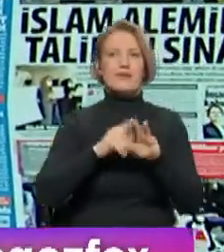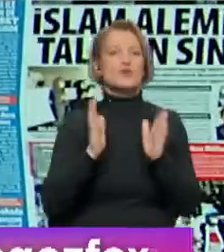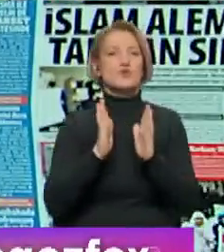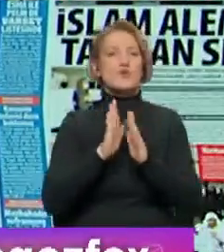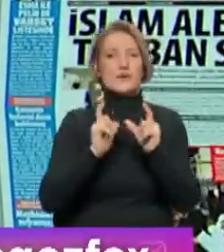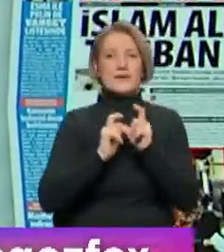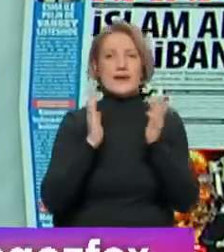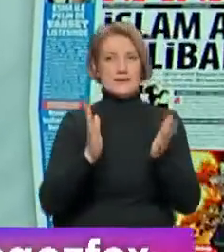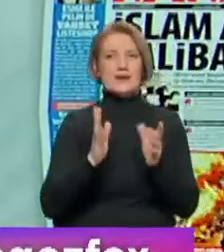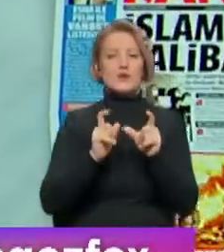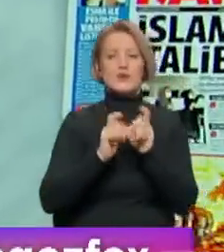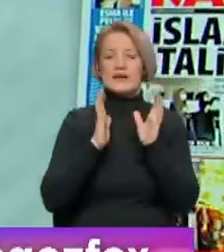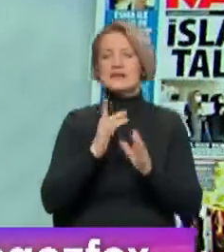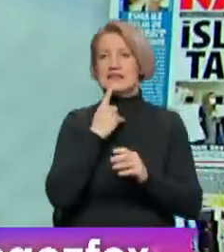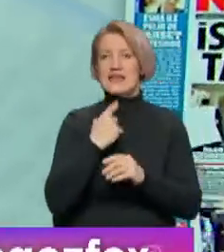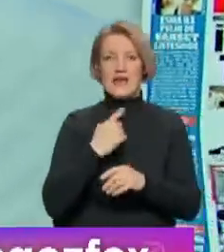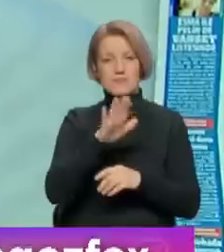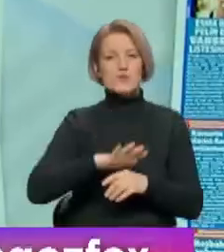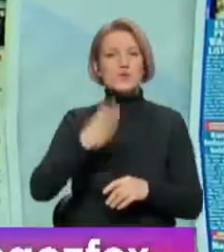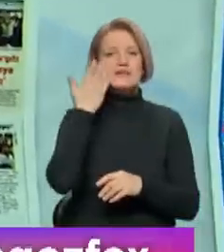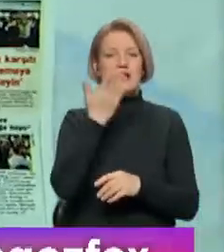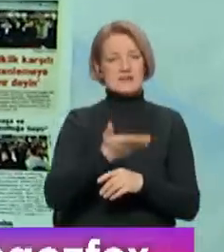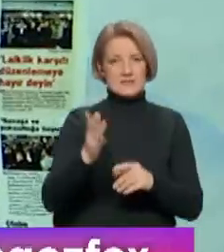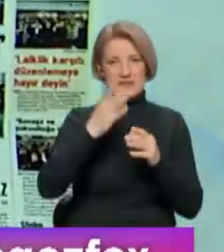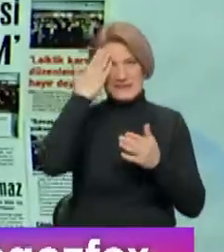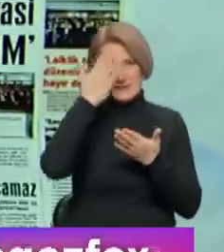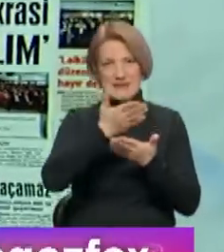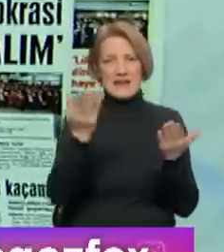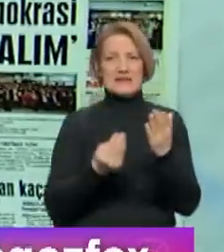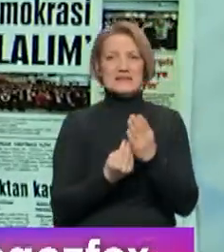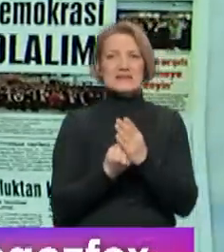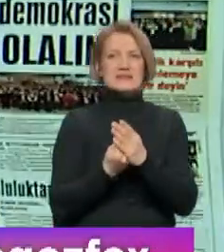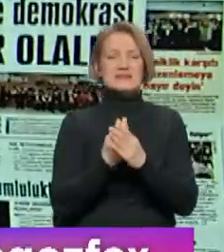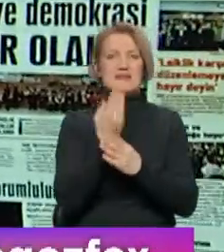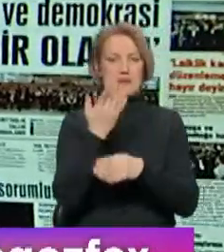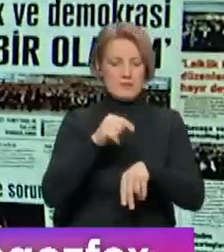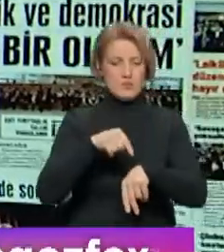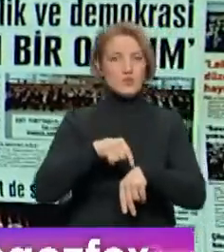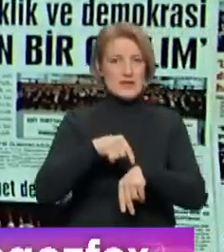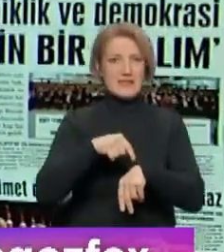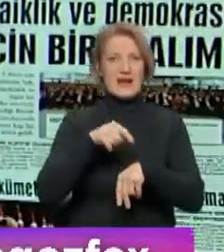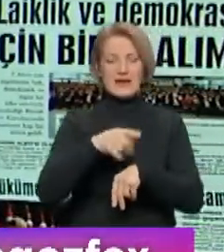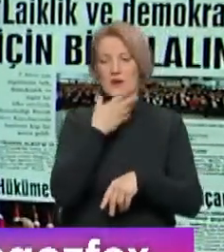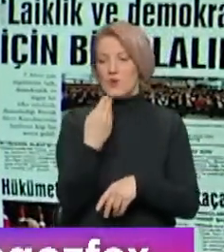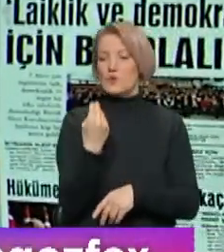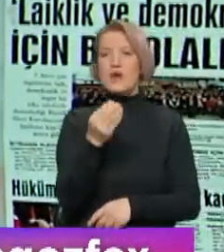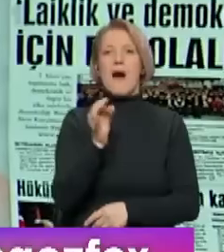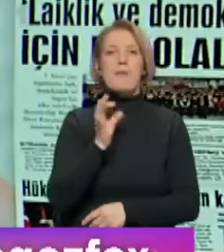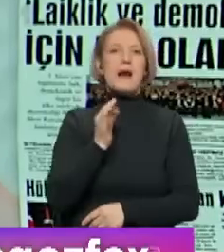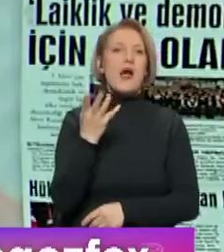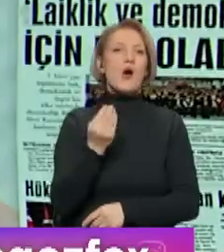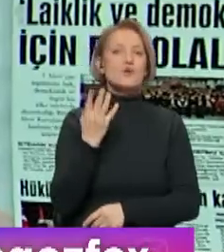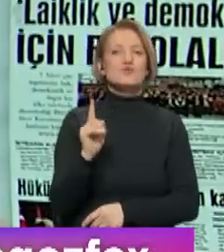Günaydınlar günaydın diyen tüm izleyicilerimize Selamlar sabah şu saatlerde güzel haberler olsun